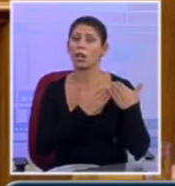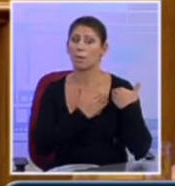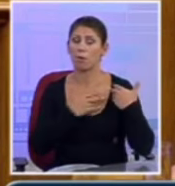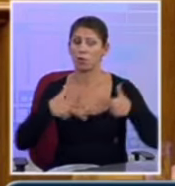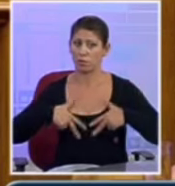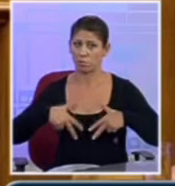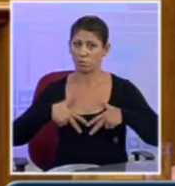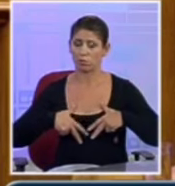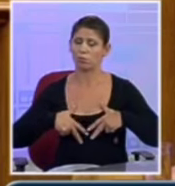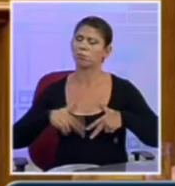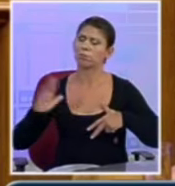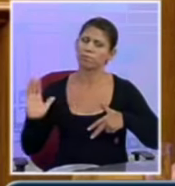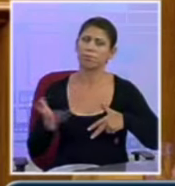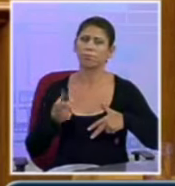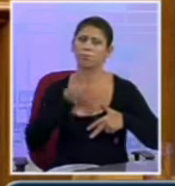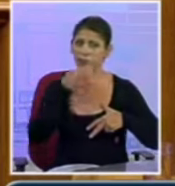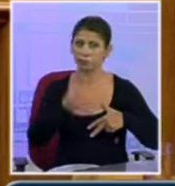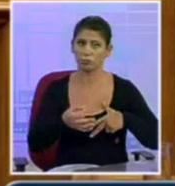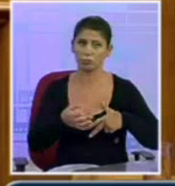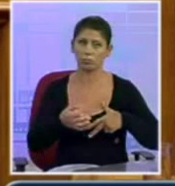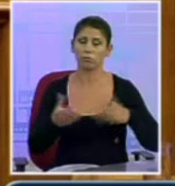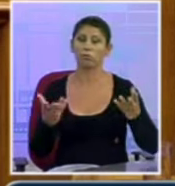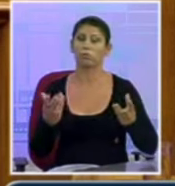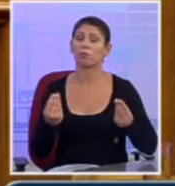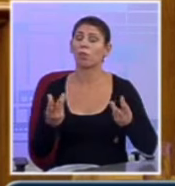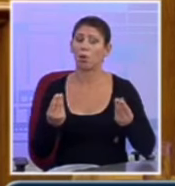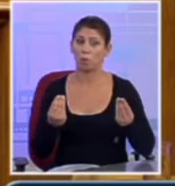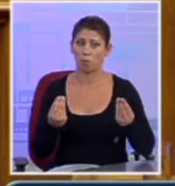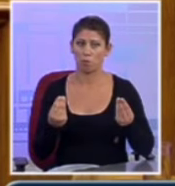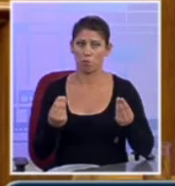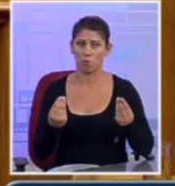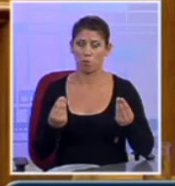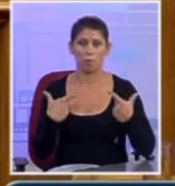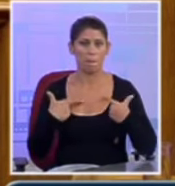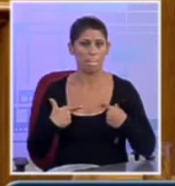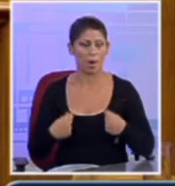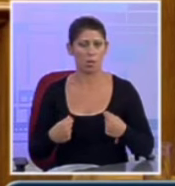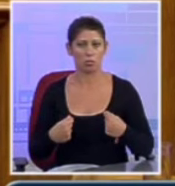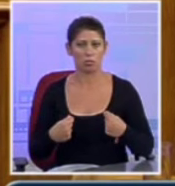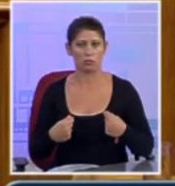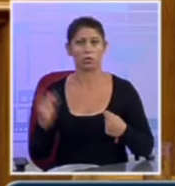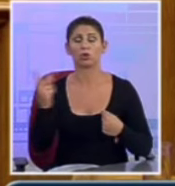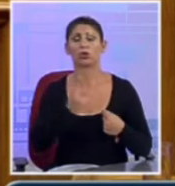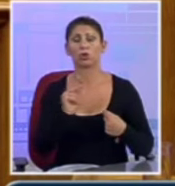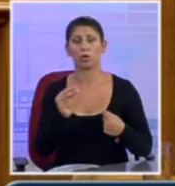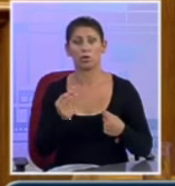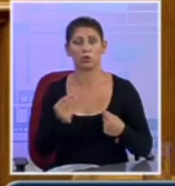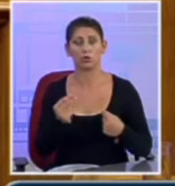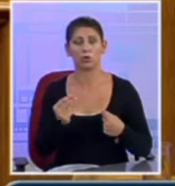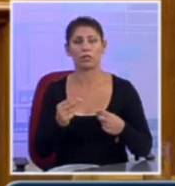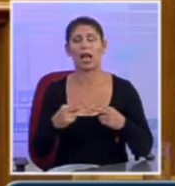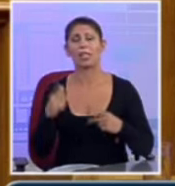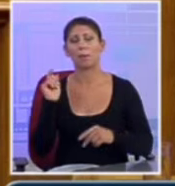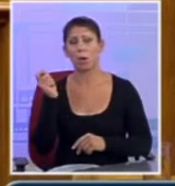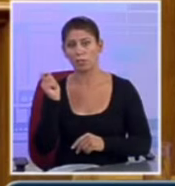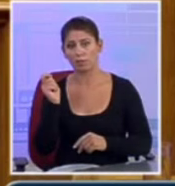υπουργοί, παρά τις τοποθετήσεις αρκετών μελών του Κοινοβουλίου της